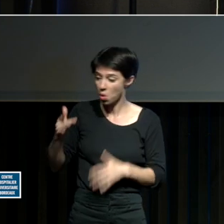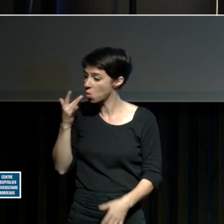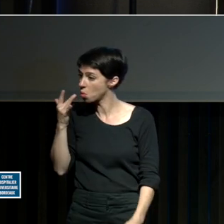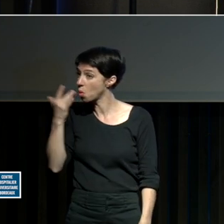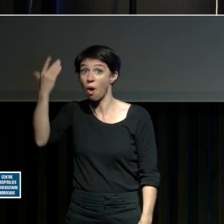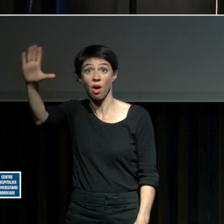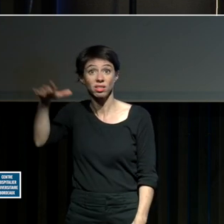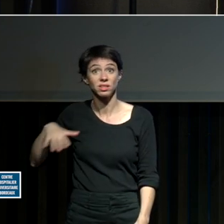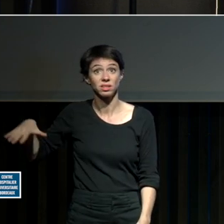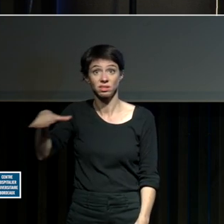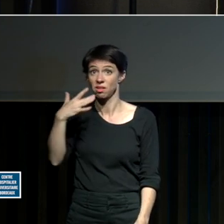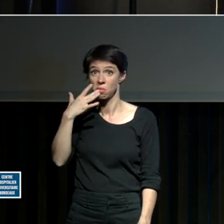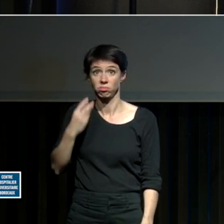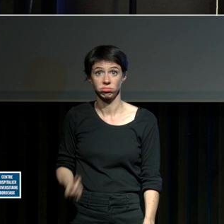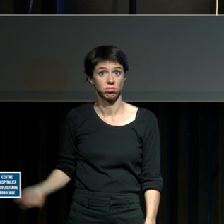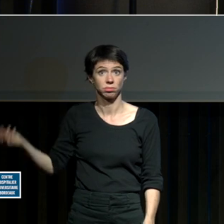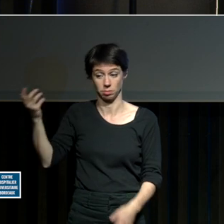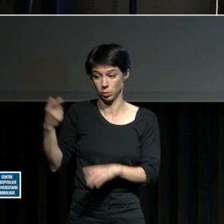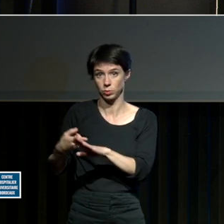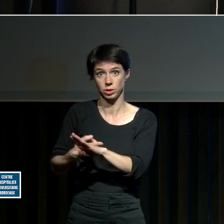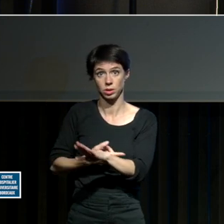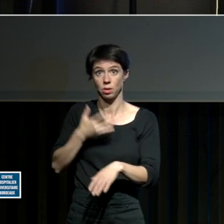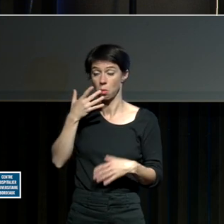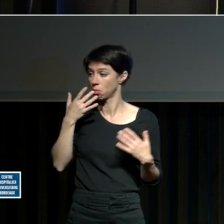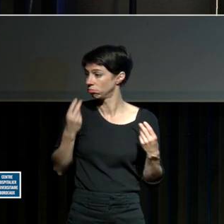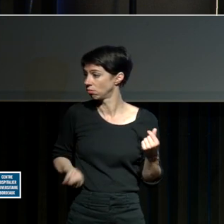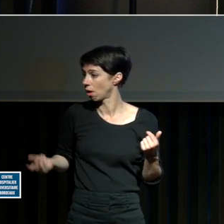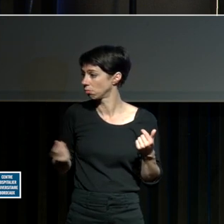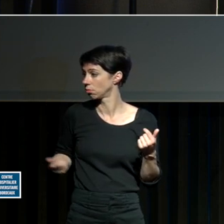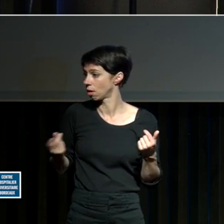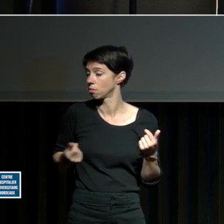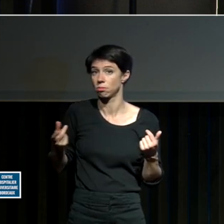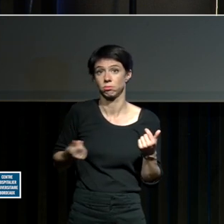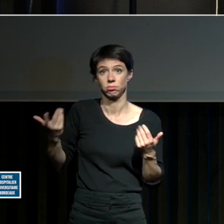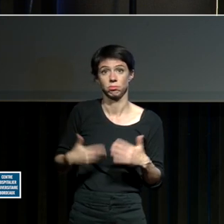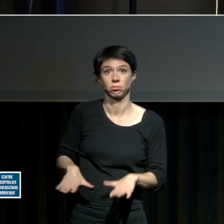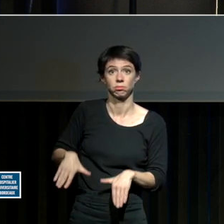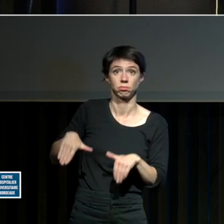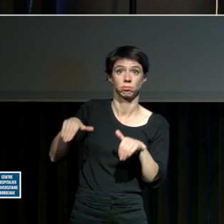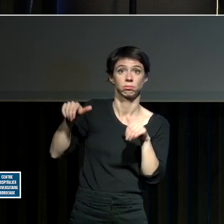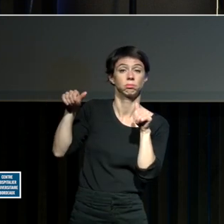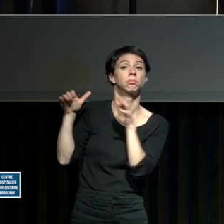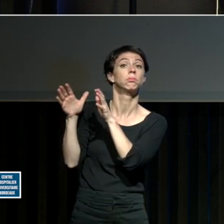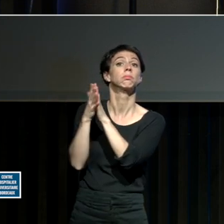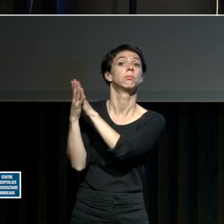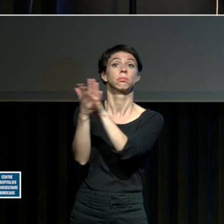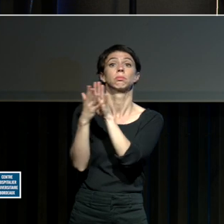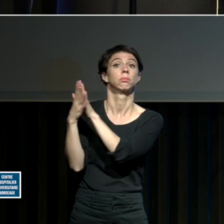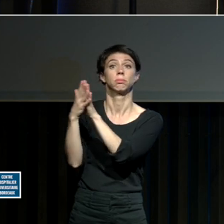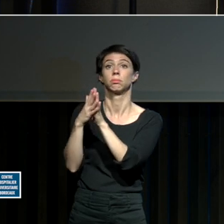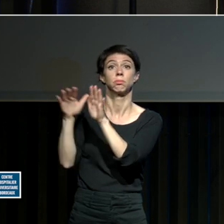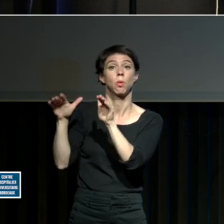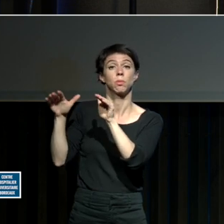et progressivement un retrait et finalement un retrait social avec une diminution des interactions